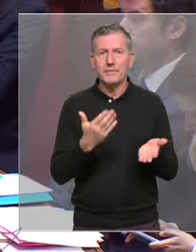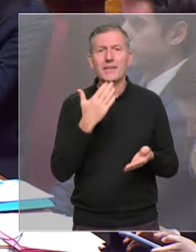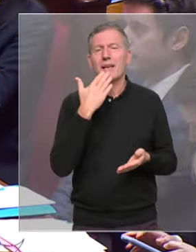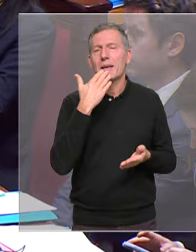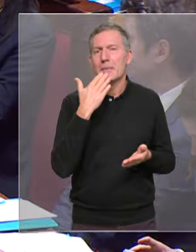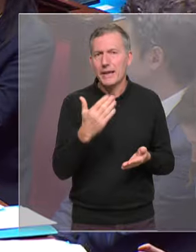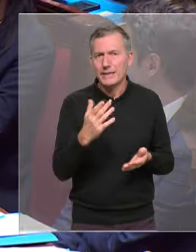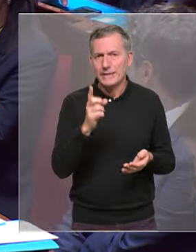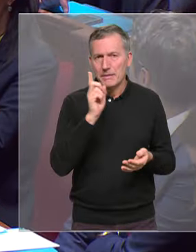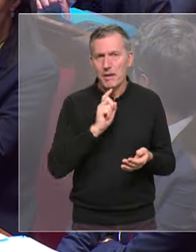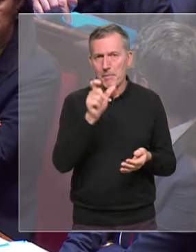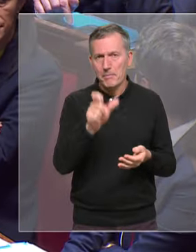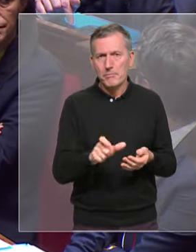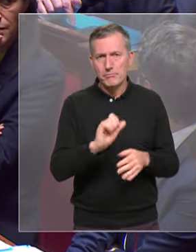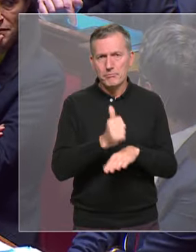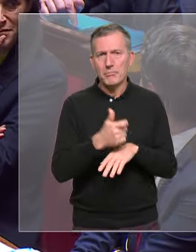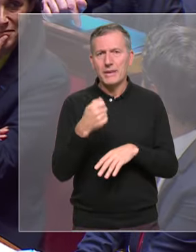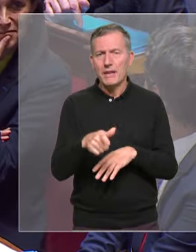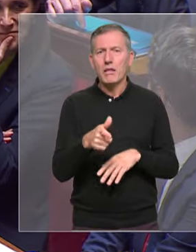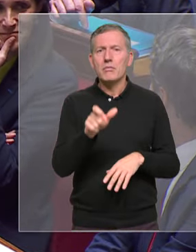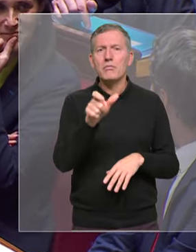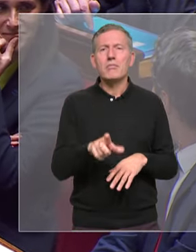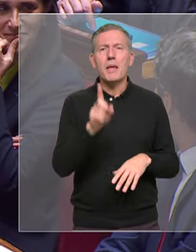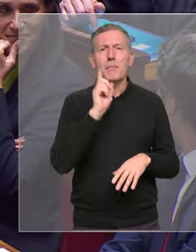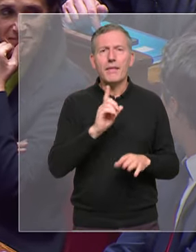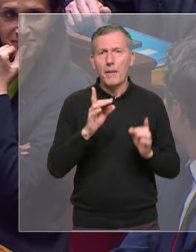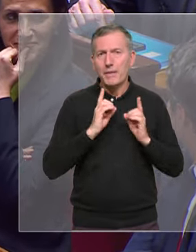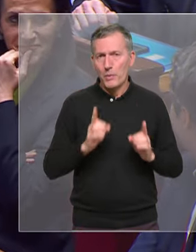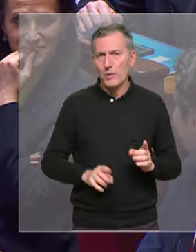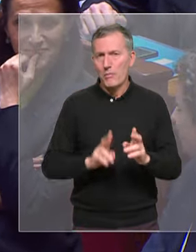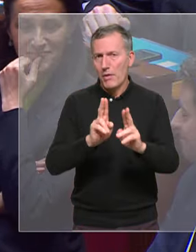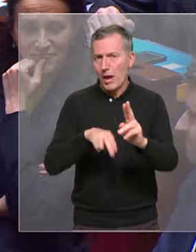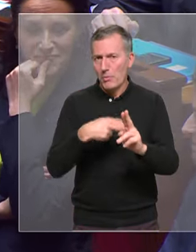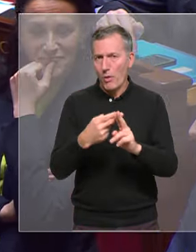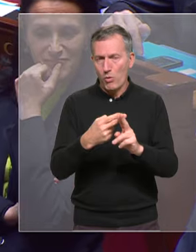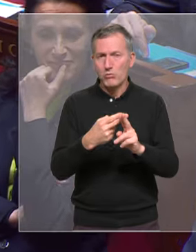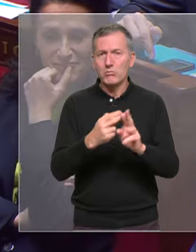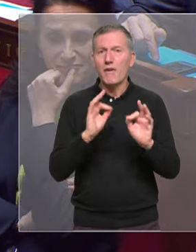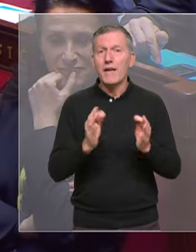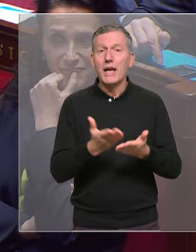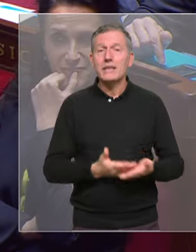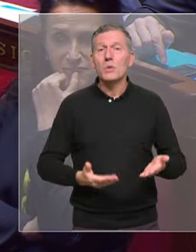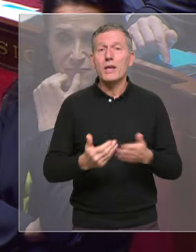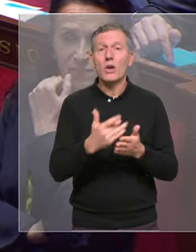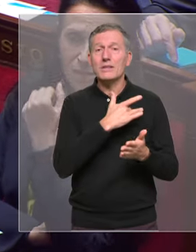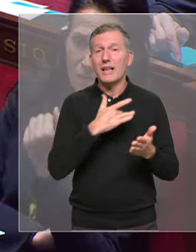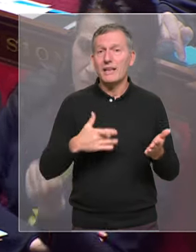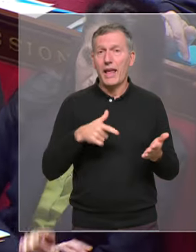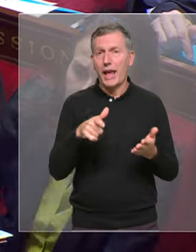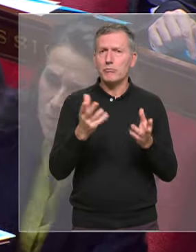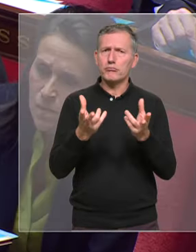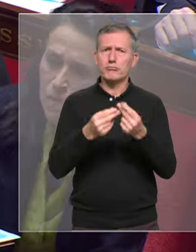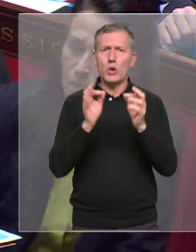Merci, Madame la Présidente. Madame la députée Melun. En réponse donc à la situation sanitaire, humanitaire, vous venez de le